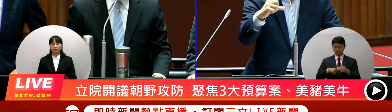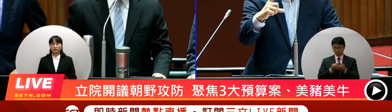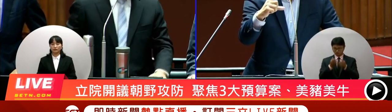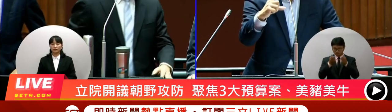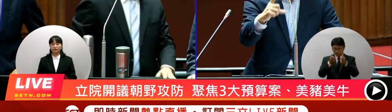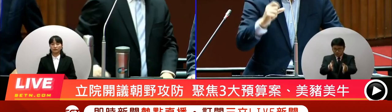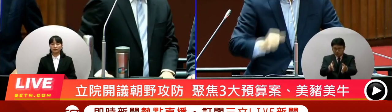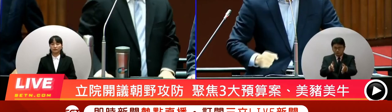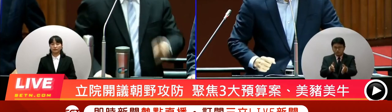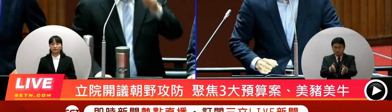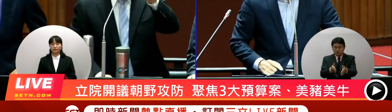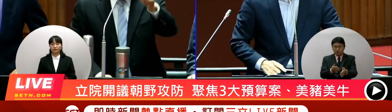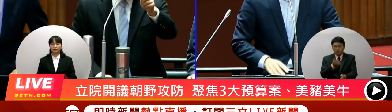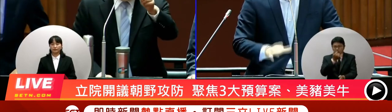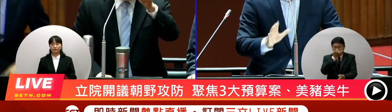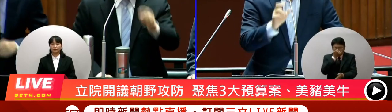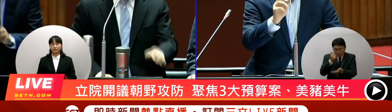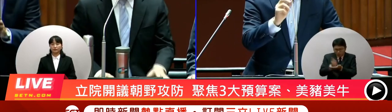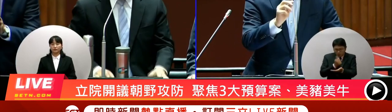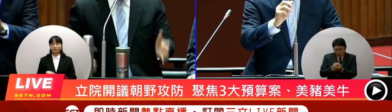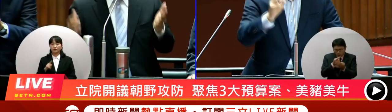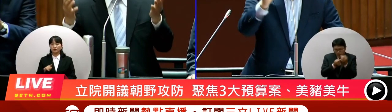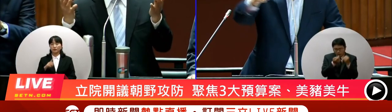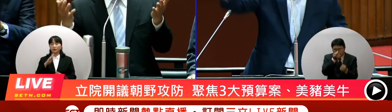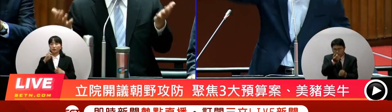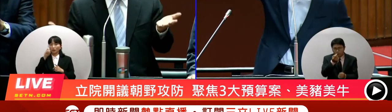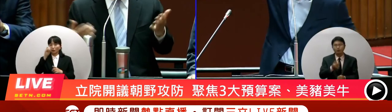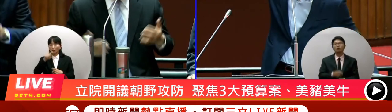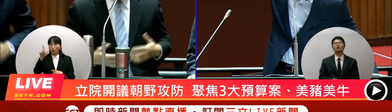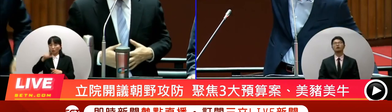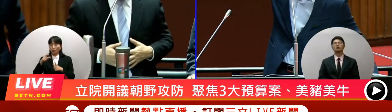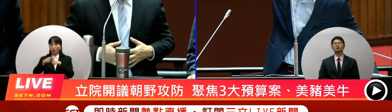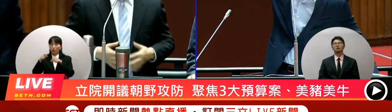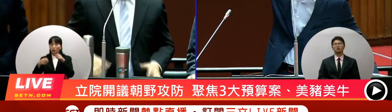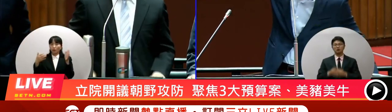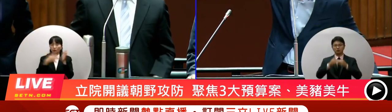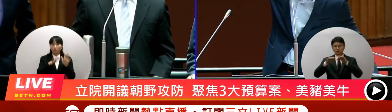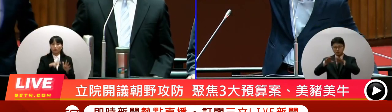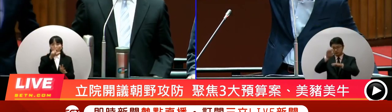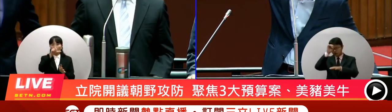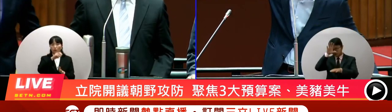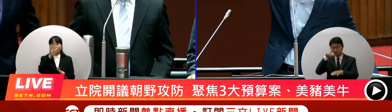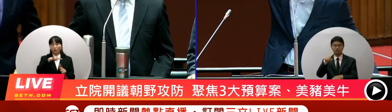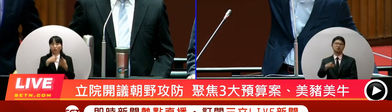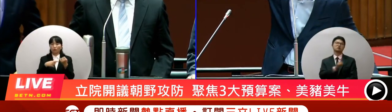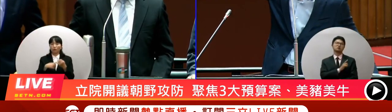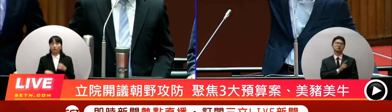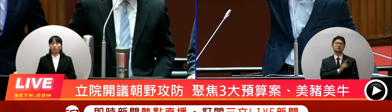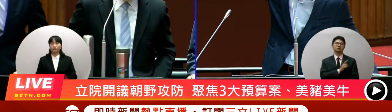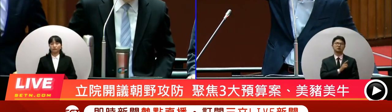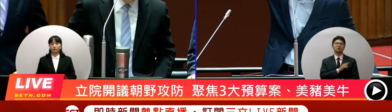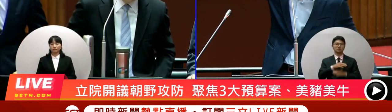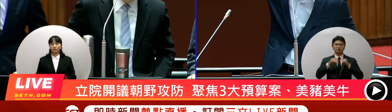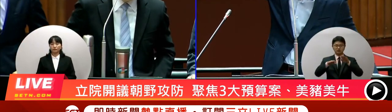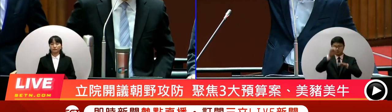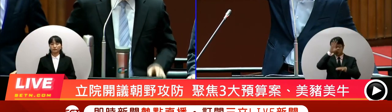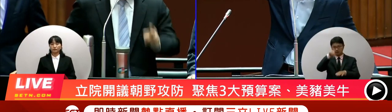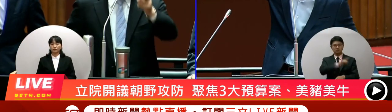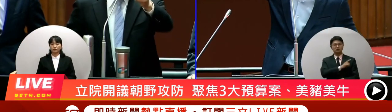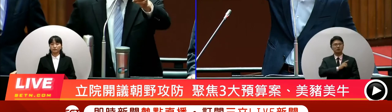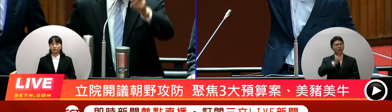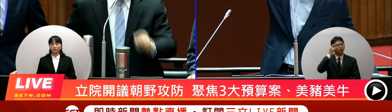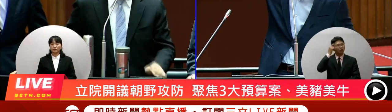少的牛肉进来 从16000吨到64000吨 民进党民进党民进党的立场是什